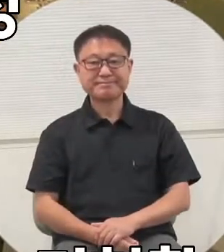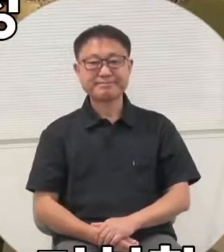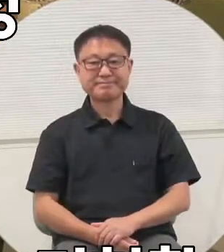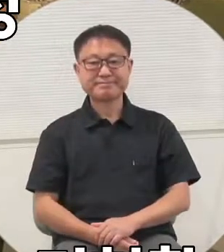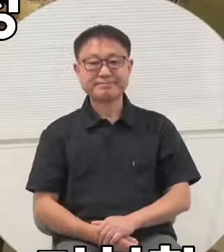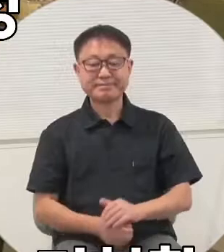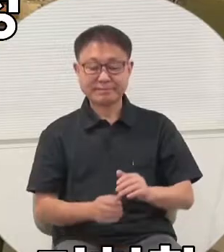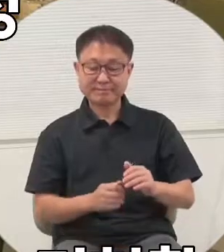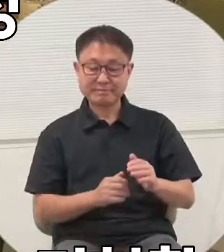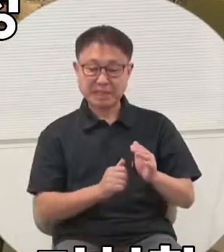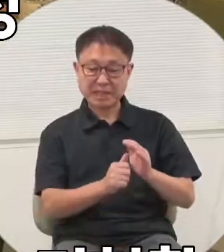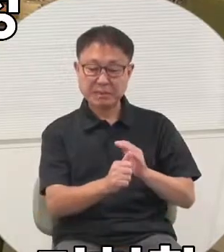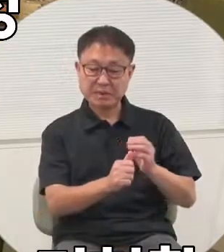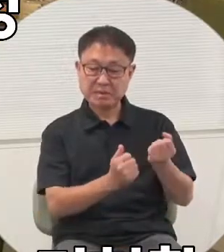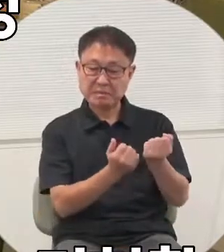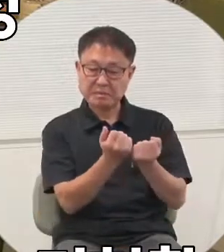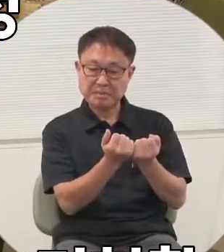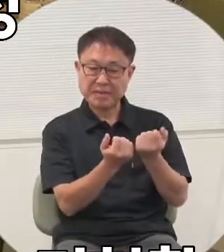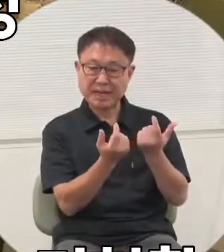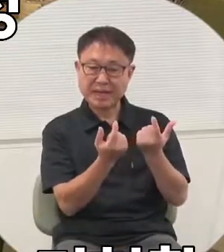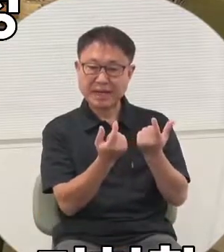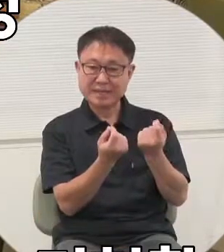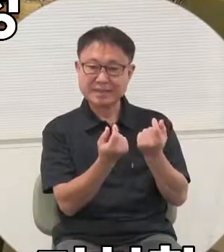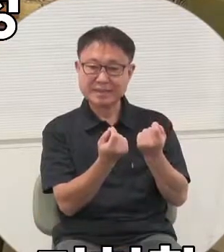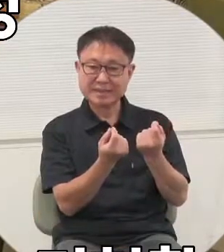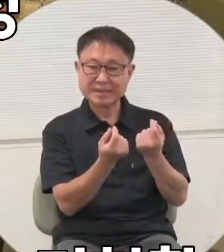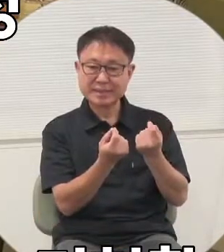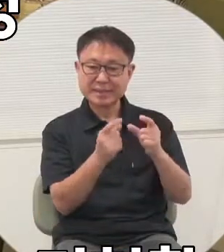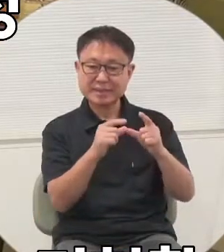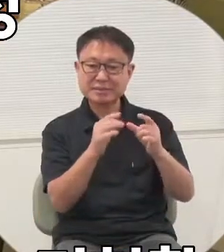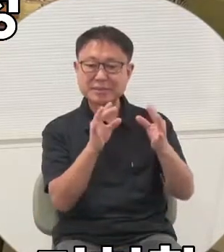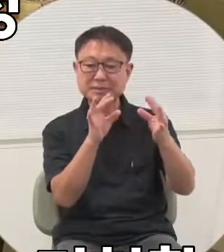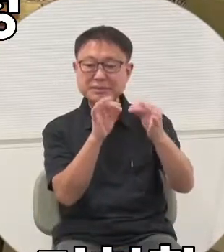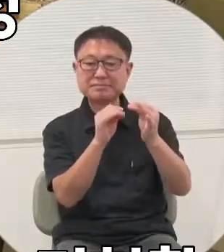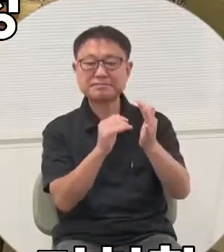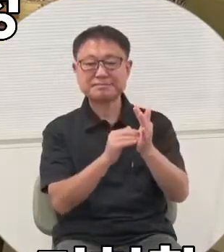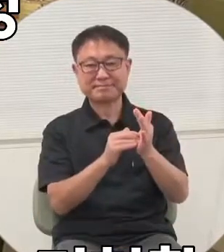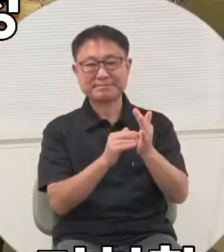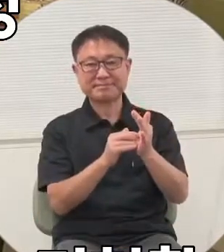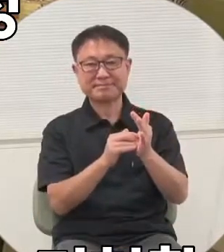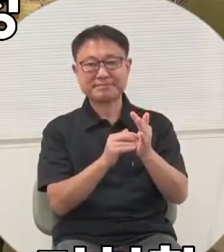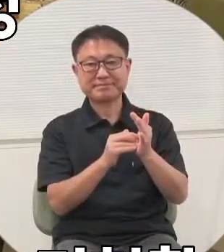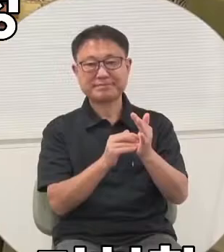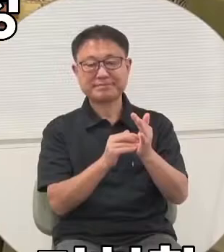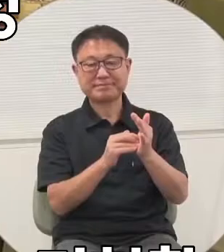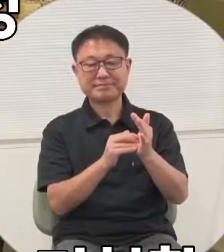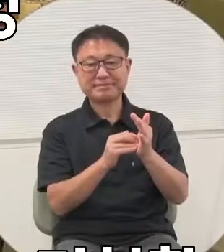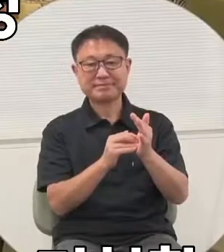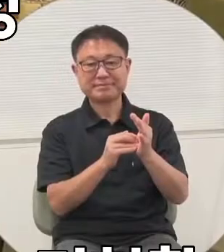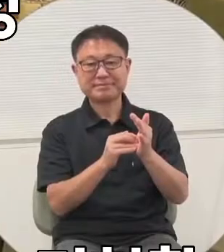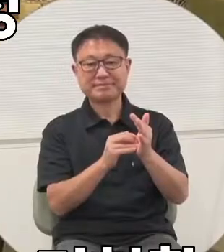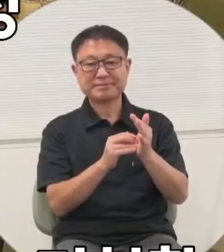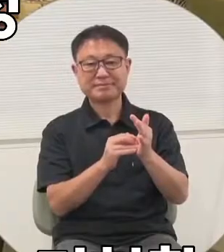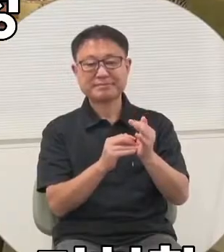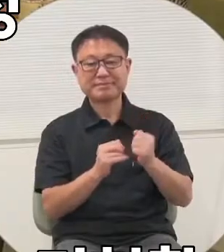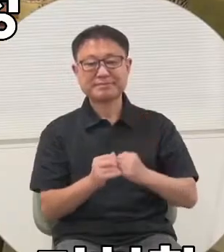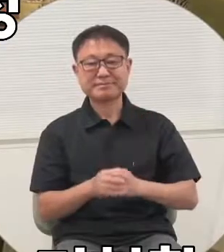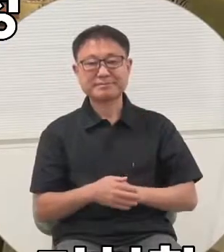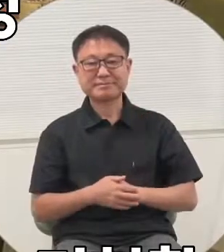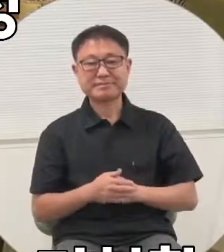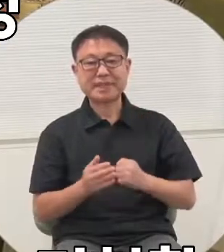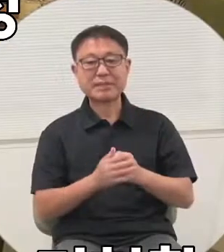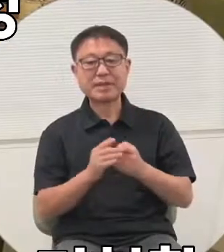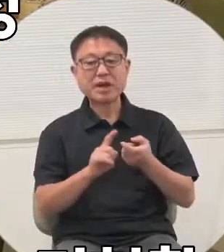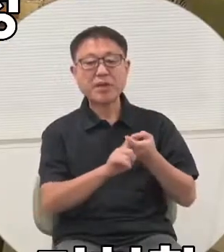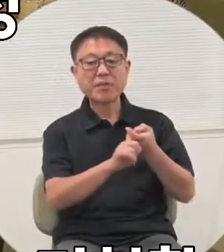아마도 대표님이 설명하신 거엔 대부분 동의해요. 그렇기 때문에 이런